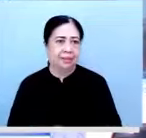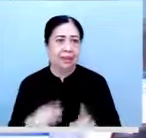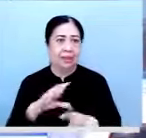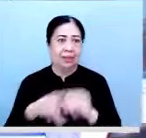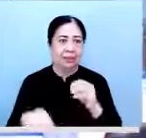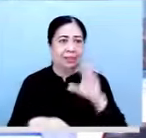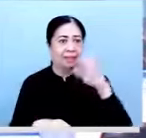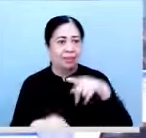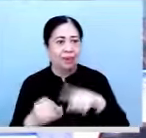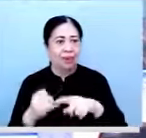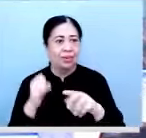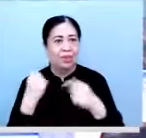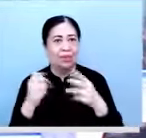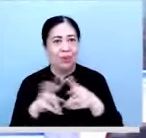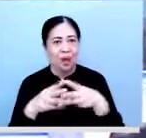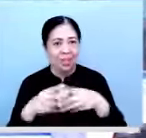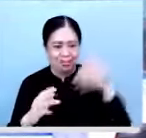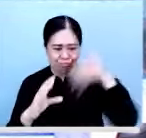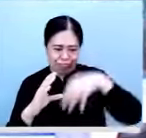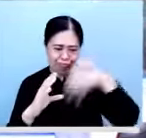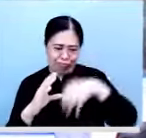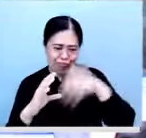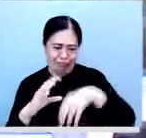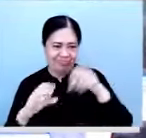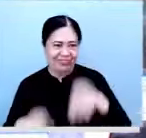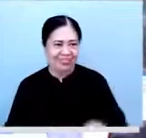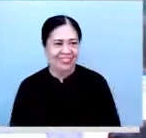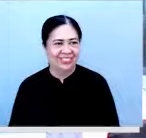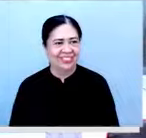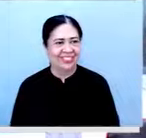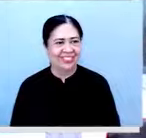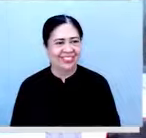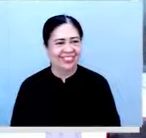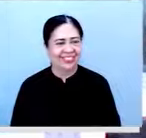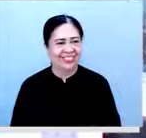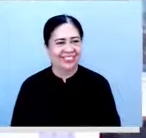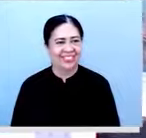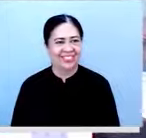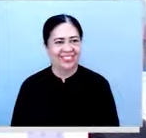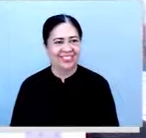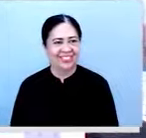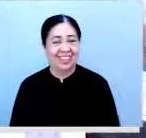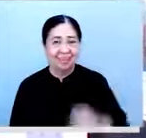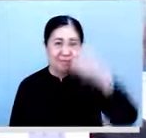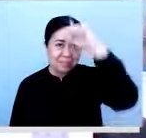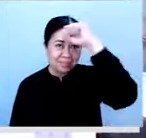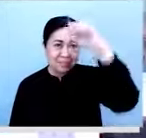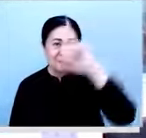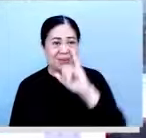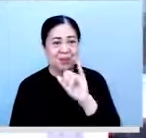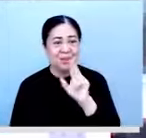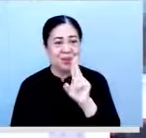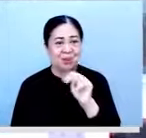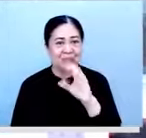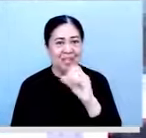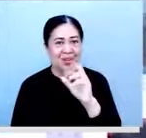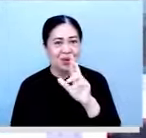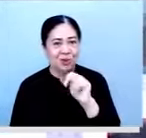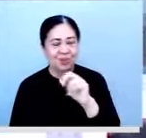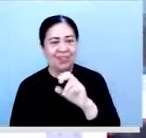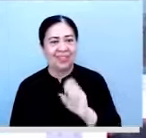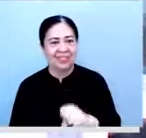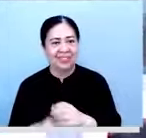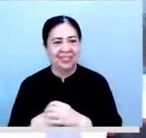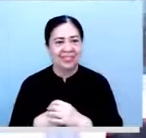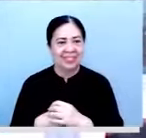and wallet ko. Diyan ko na pinapasok lahat. Imagine kasi Daddy Billy na may unicorn sa likod, di ba? Mami, pwede rin pala sa gilid. May pocket